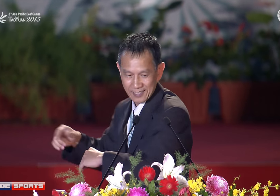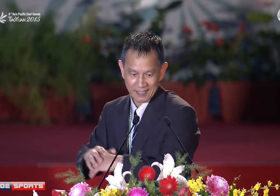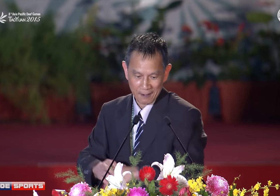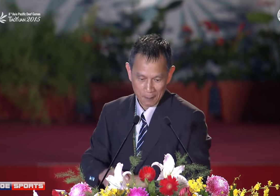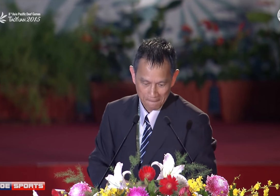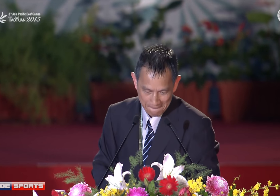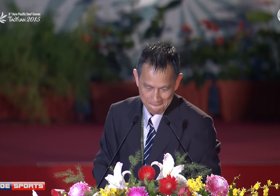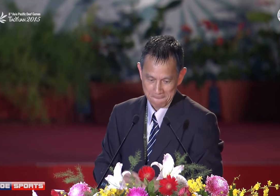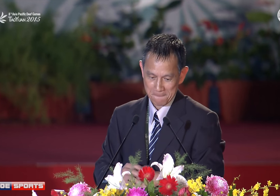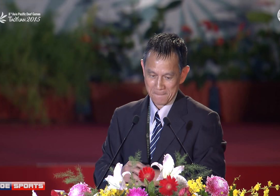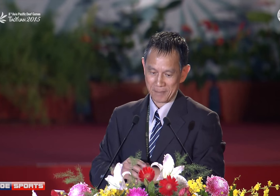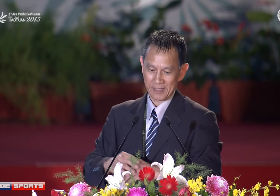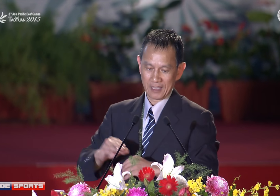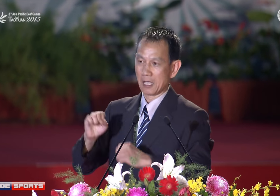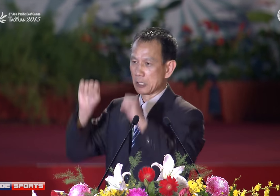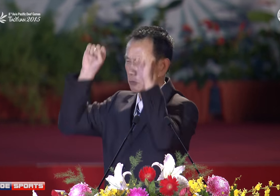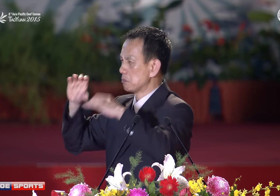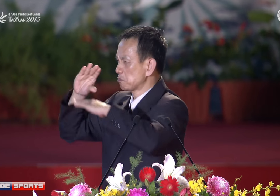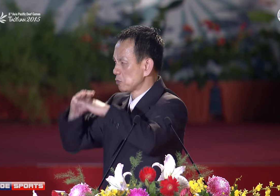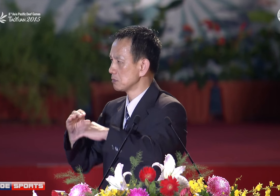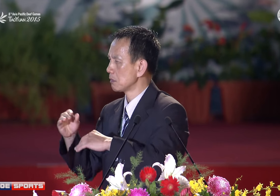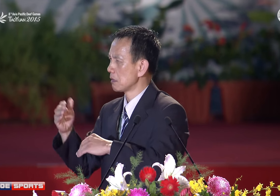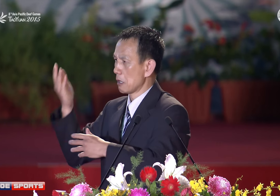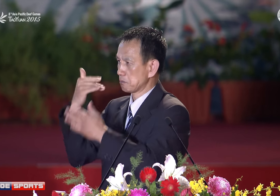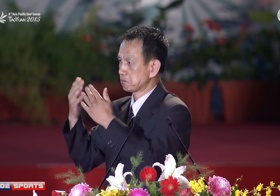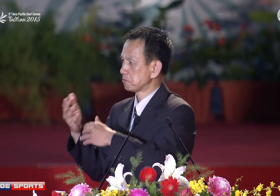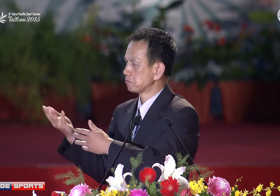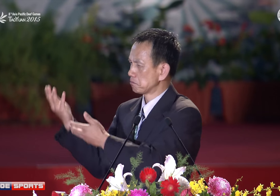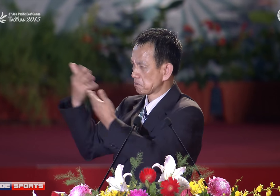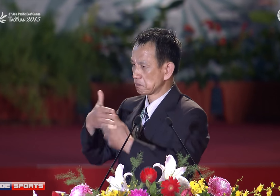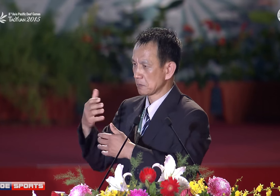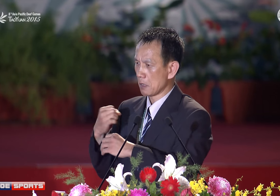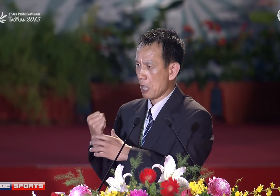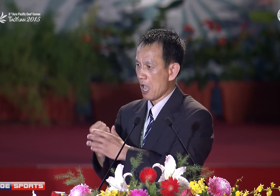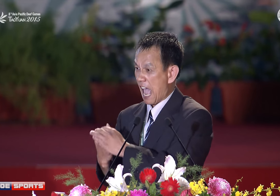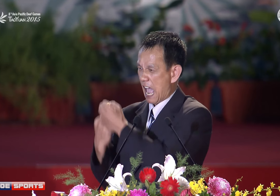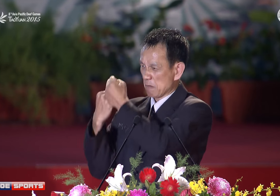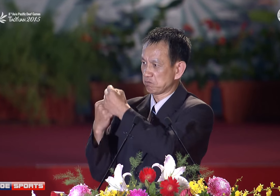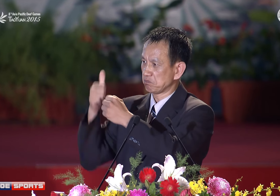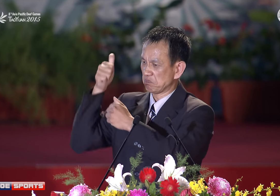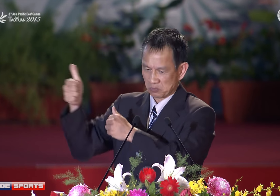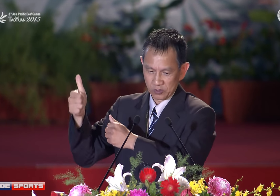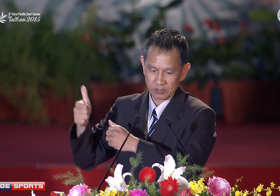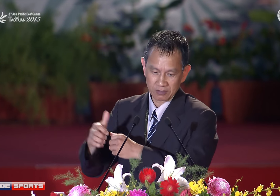接下来，我还要再感谢我们的教育部以及教育部的体育署，